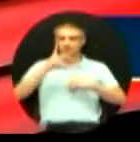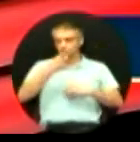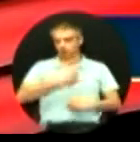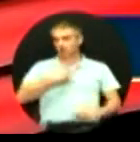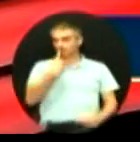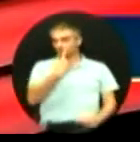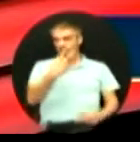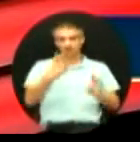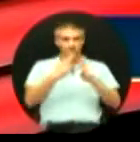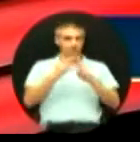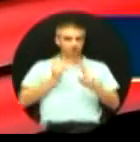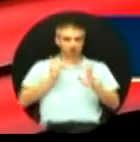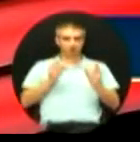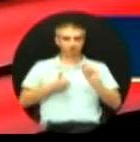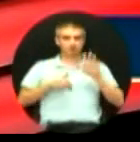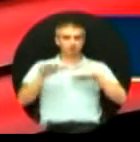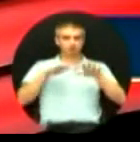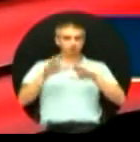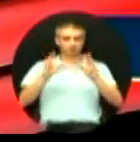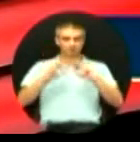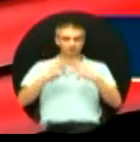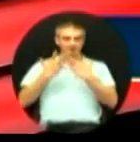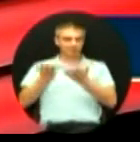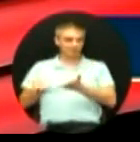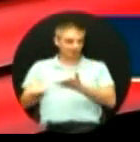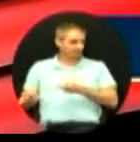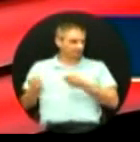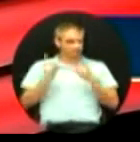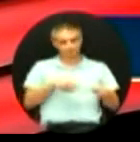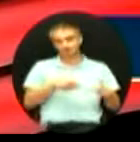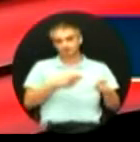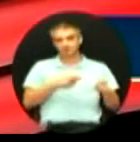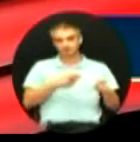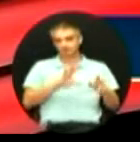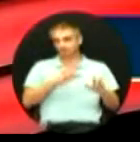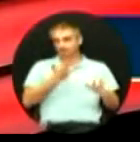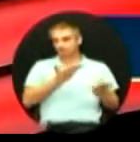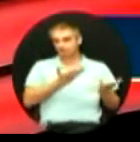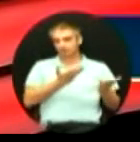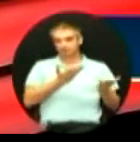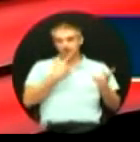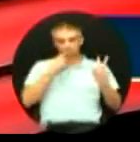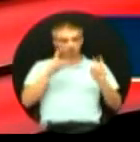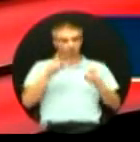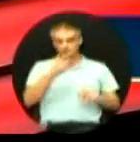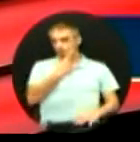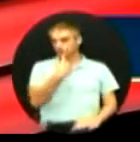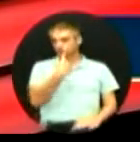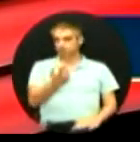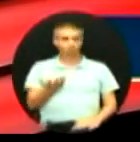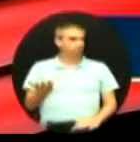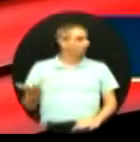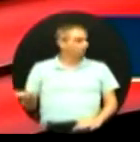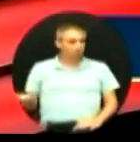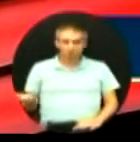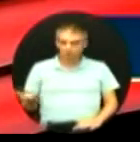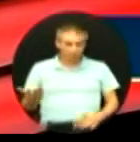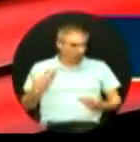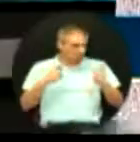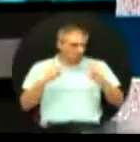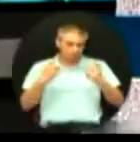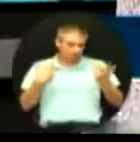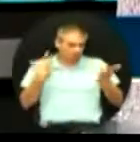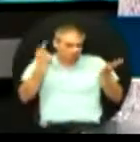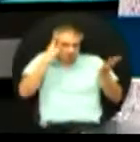חווית אולי בפגישה האישית שלך עם ראש הממשלה עם הצוות, לבין הדברים שמצוטטים מפיו, מישיבת שרי הליכוד. אין שום פער, אני לא יודעת